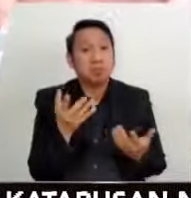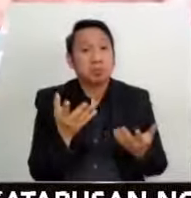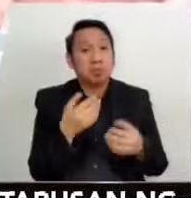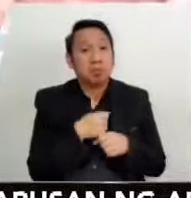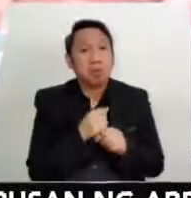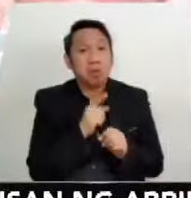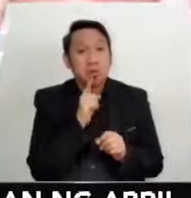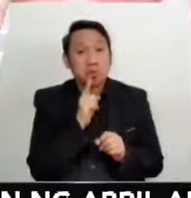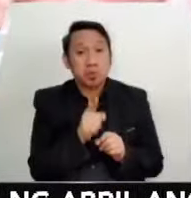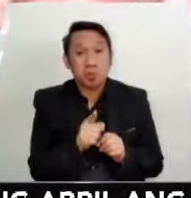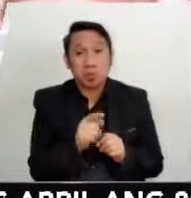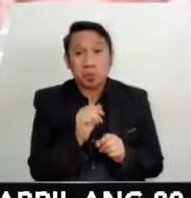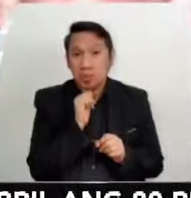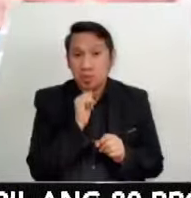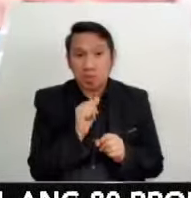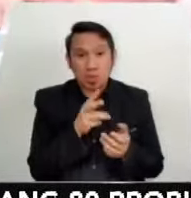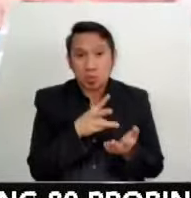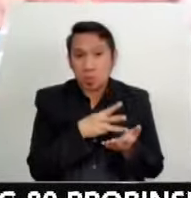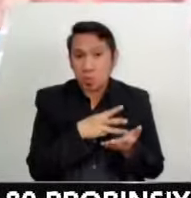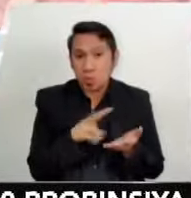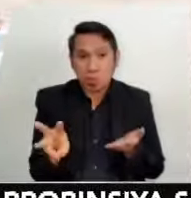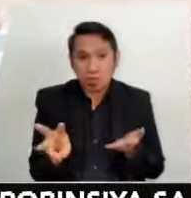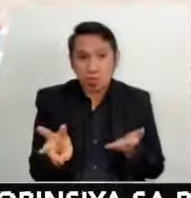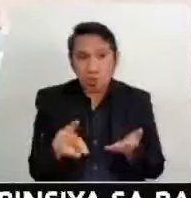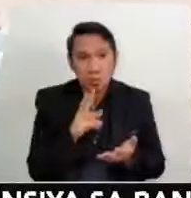Victor ang p